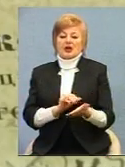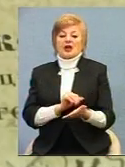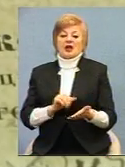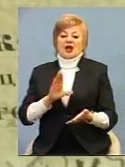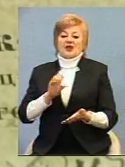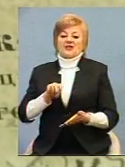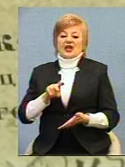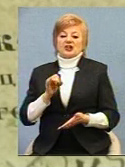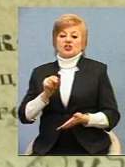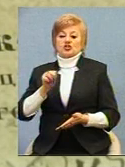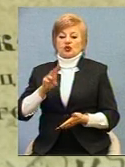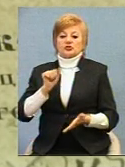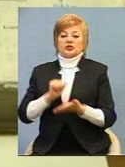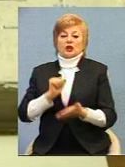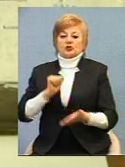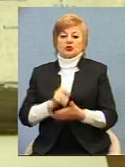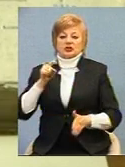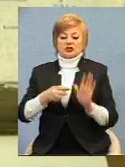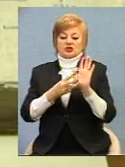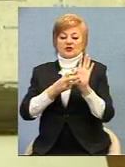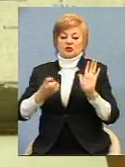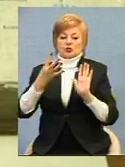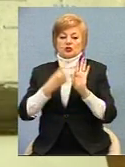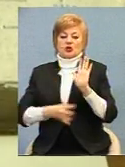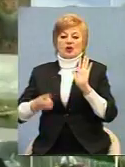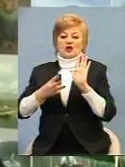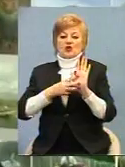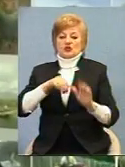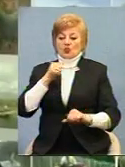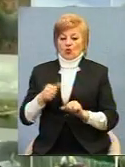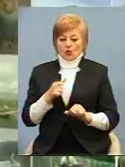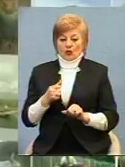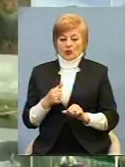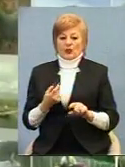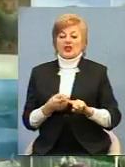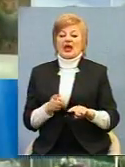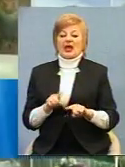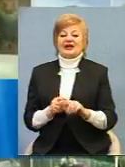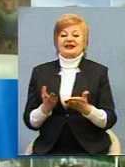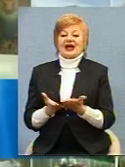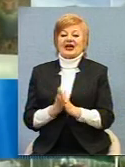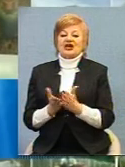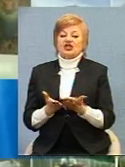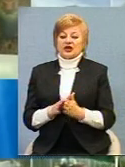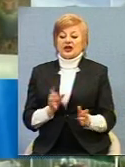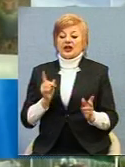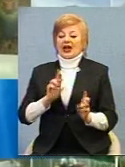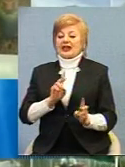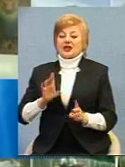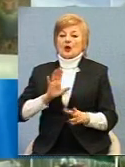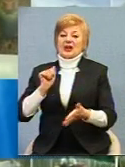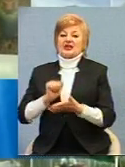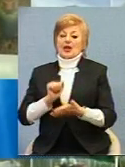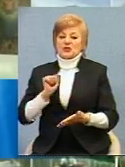Величка, надрукована у 1848 році. Це книги, які були видані